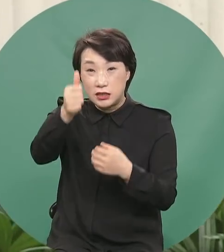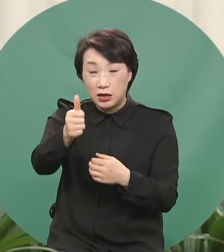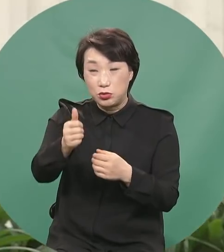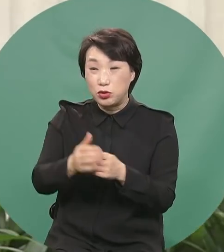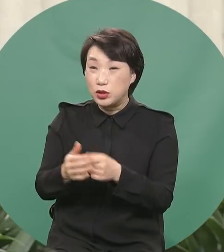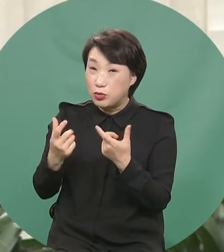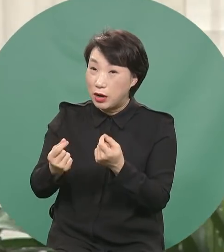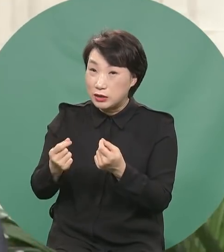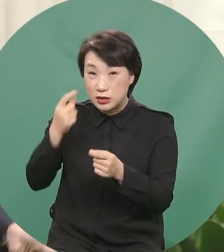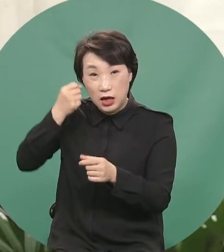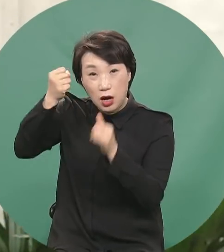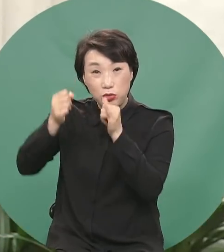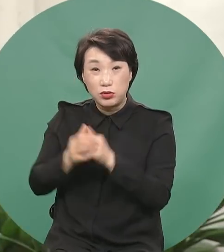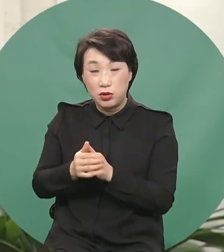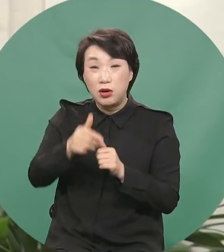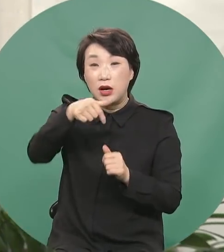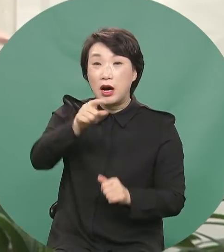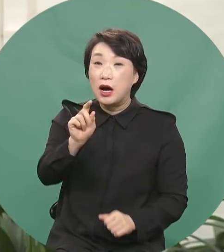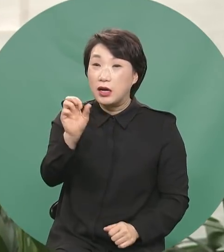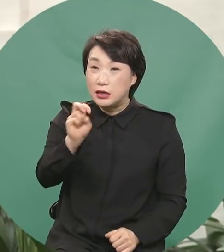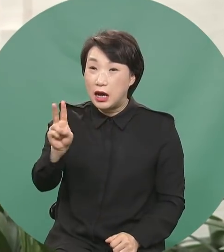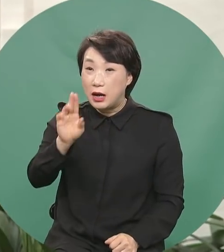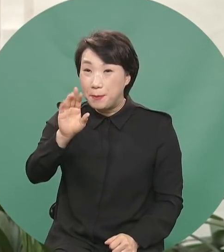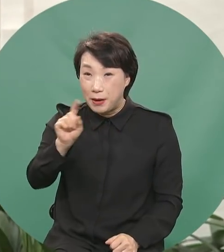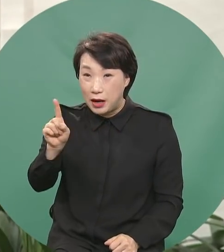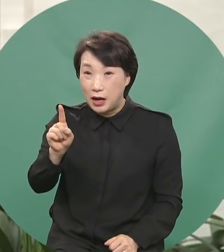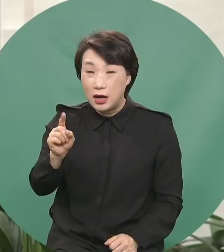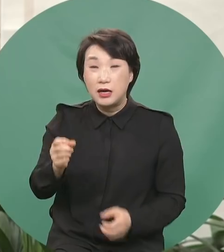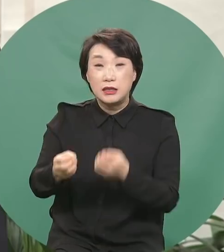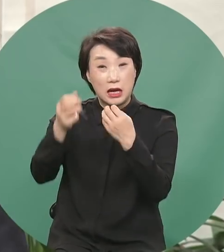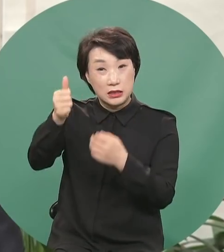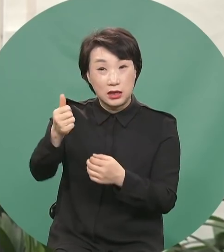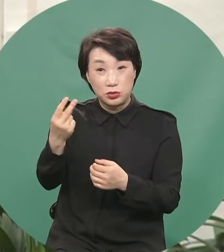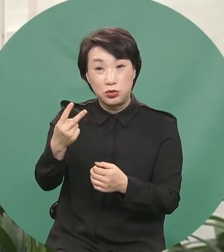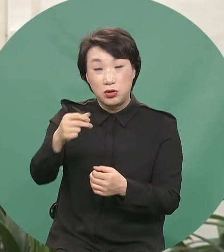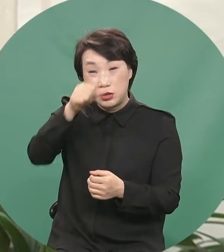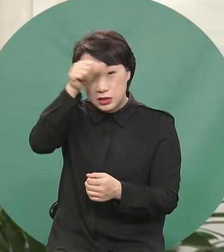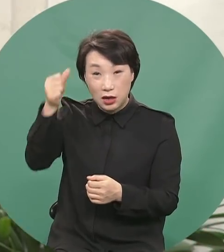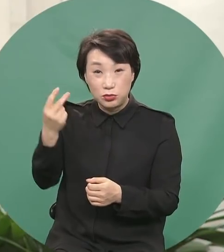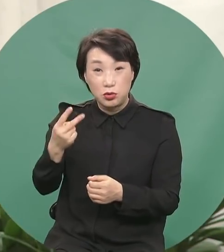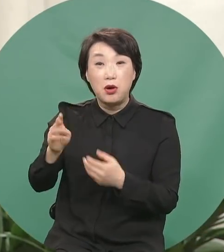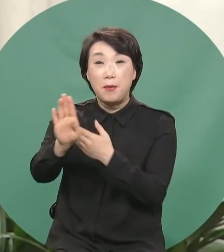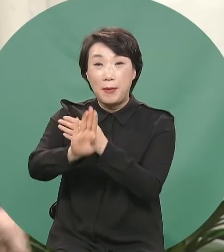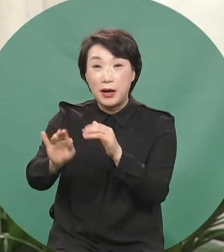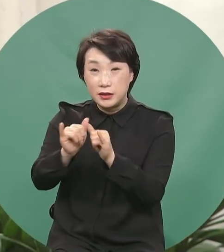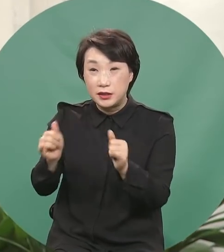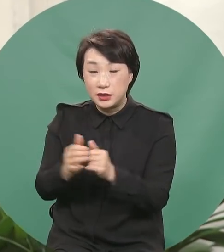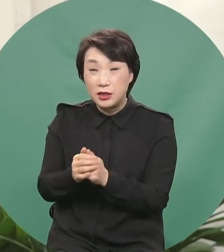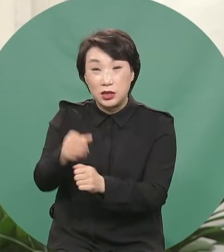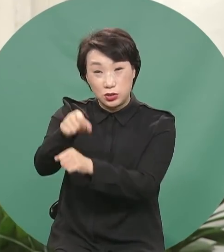제사장도 그렇게 봤어요. 장로들도 그렇게 봤어요. 바리새인들도 그렇게 봤어요. 서기관도 그렇게